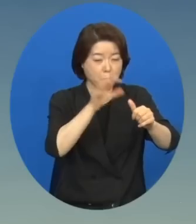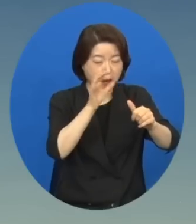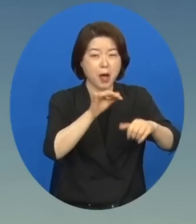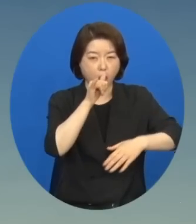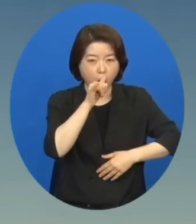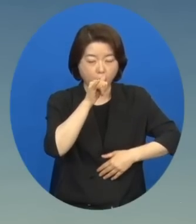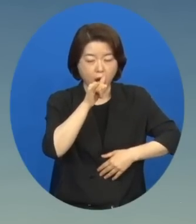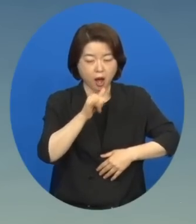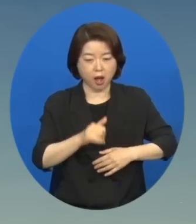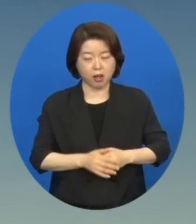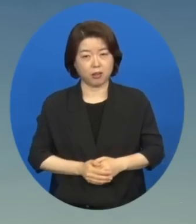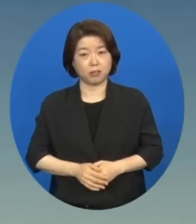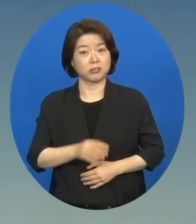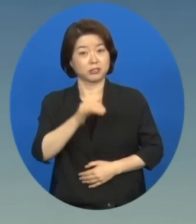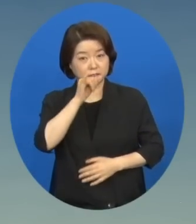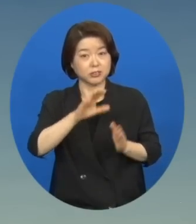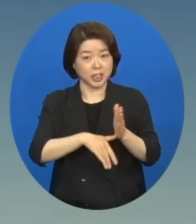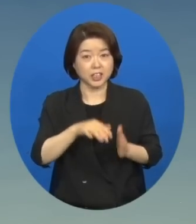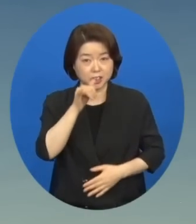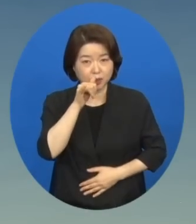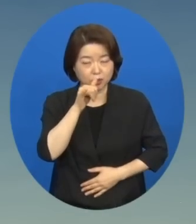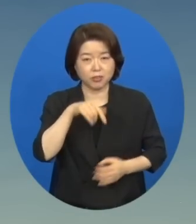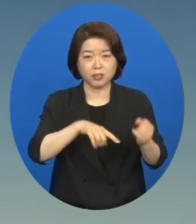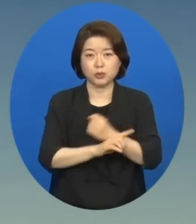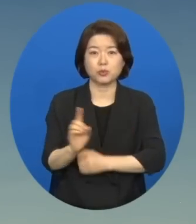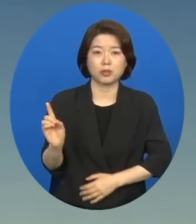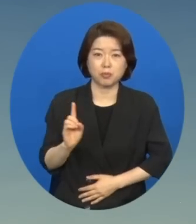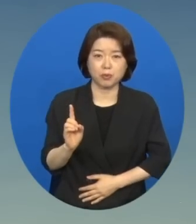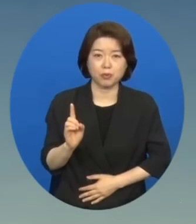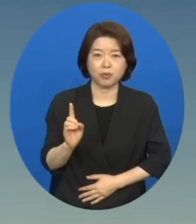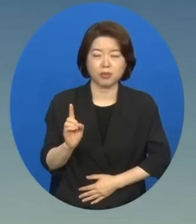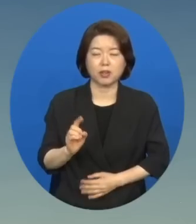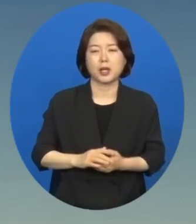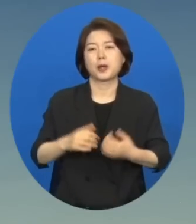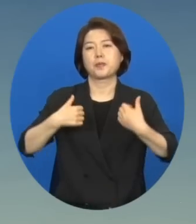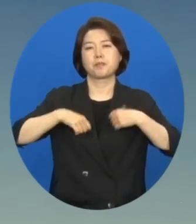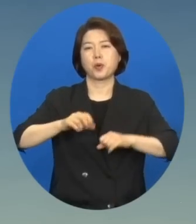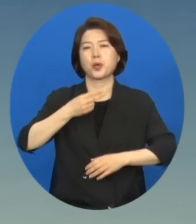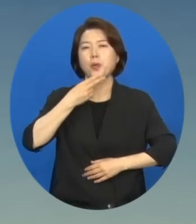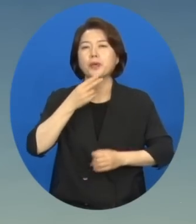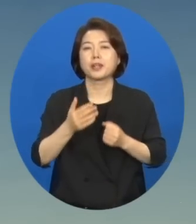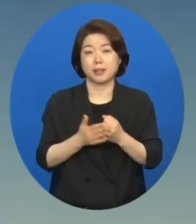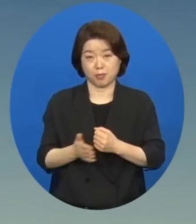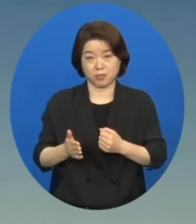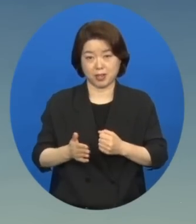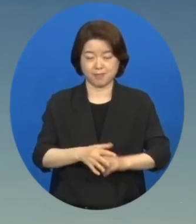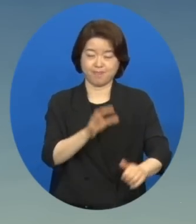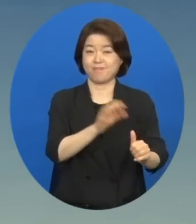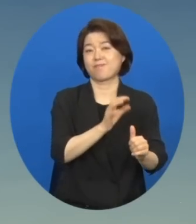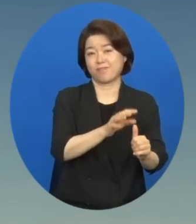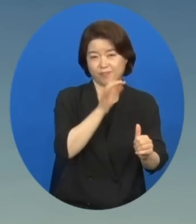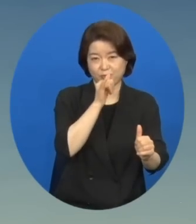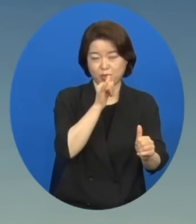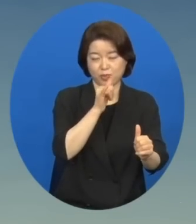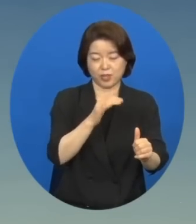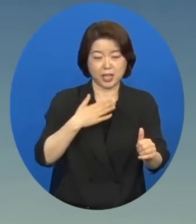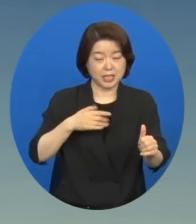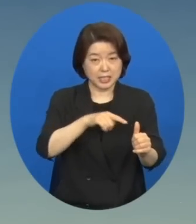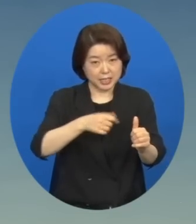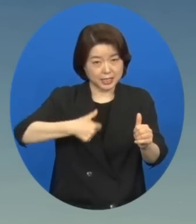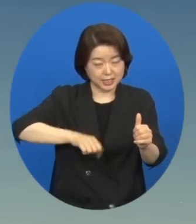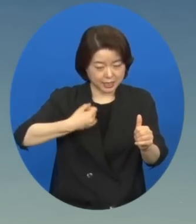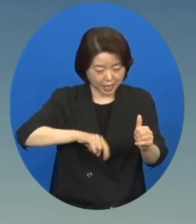몽둥이로 때릴 때가 있습니다. 그 이유가 무엇이냐? 포기하지 않기 때문에 그래요. 우리 자녀가 잘못된